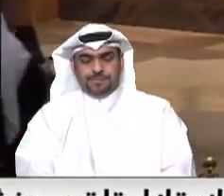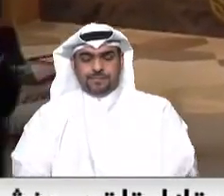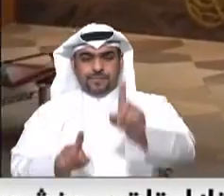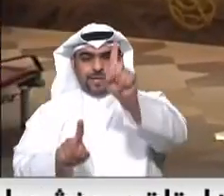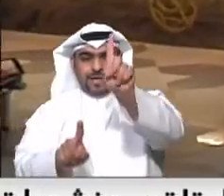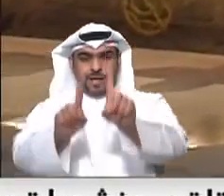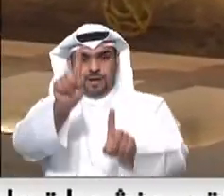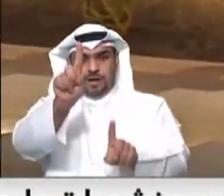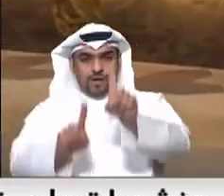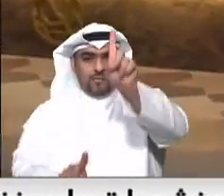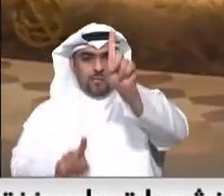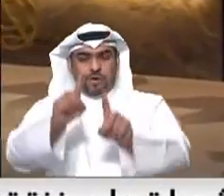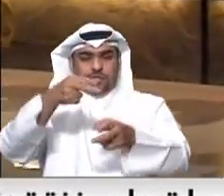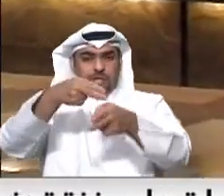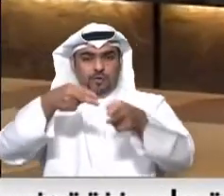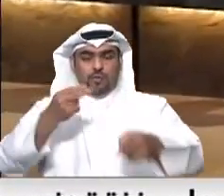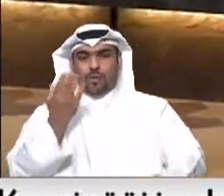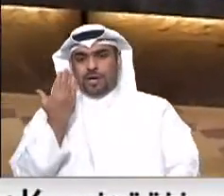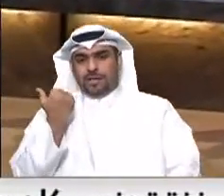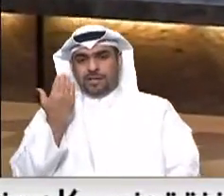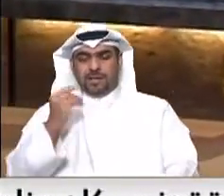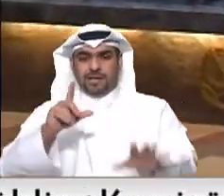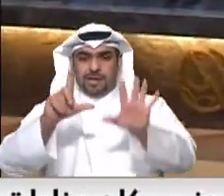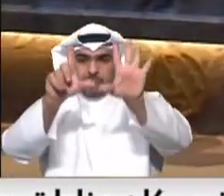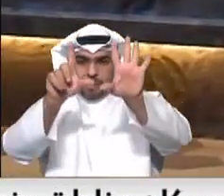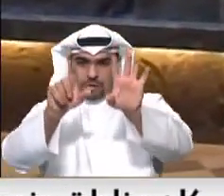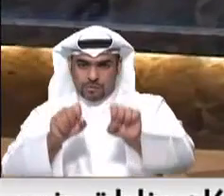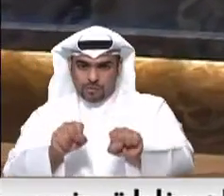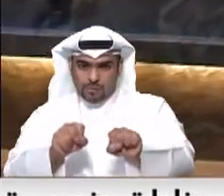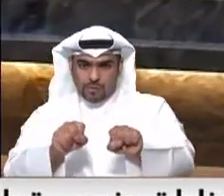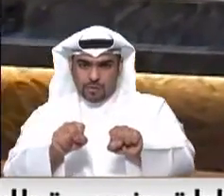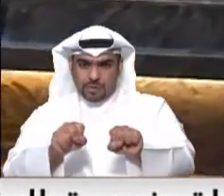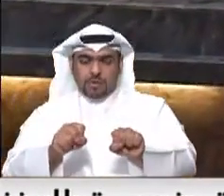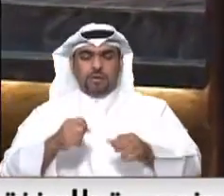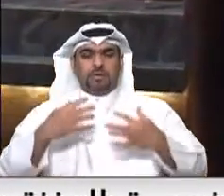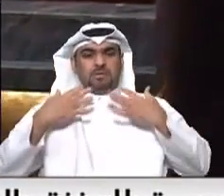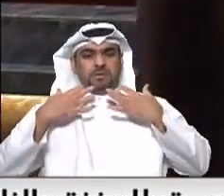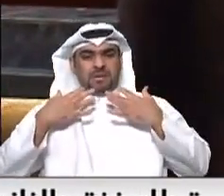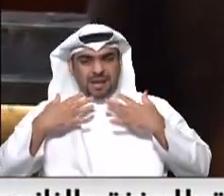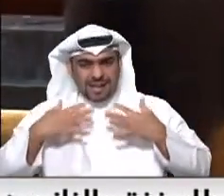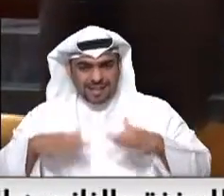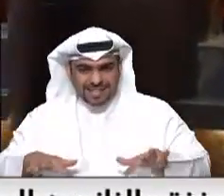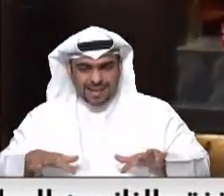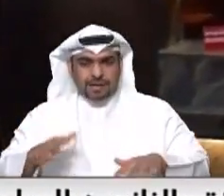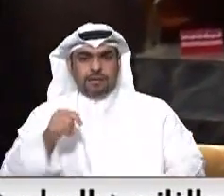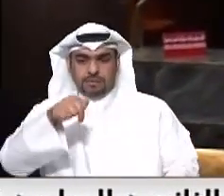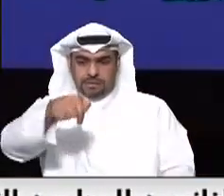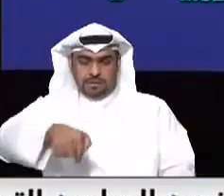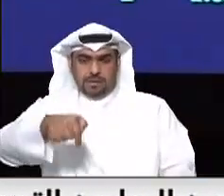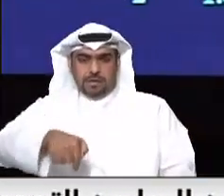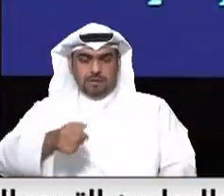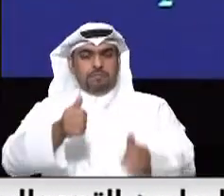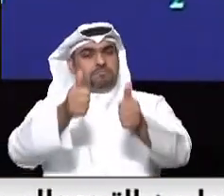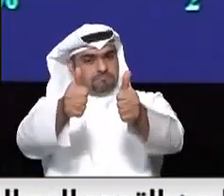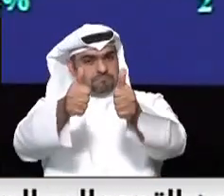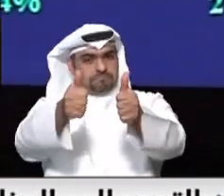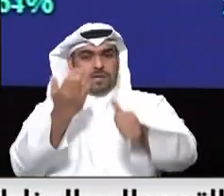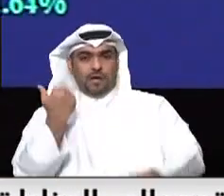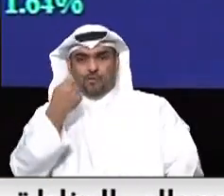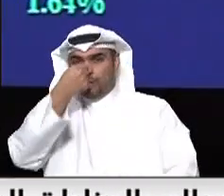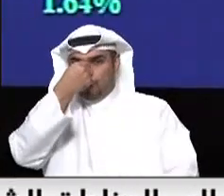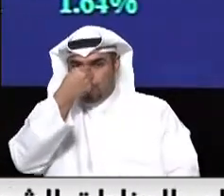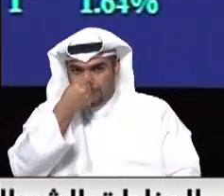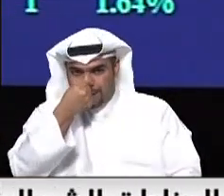شهدت بورصة الكويت الأسبوع الماضي جلسات تداول إيجابية بدعم من الهدنة الإنسانية التي كان لها أثر إيجابي على